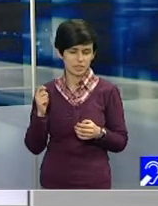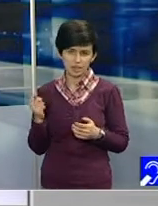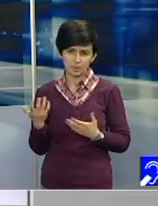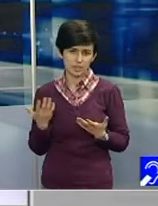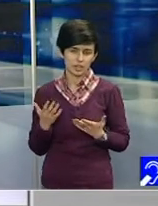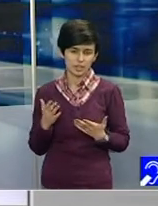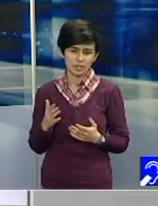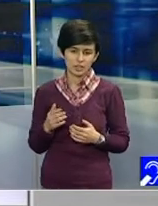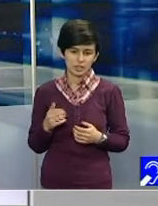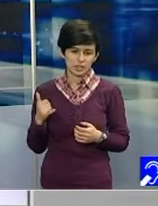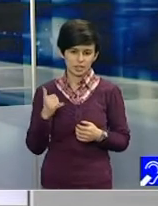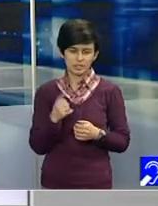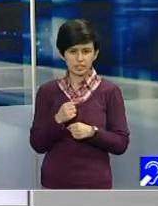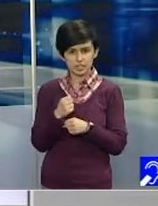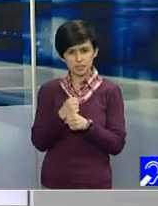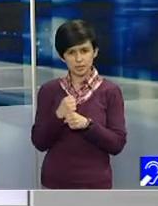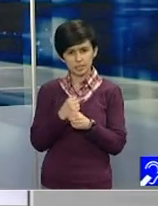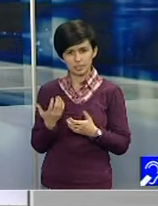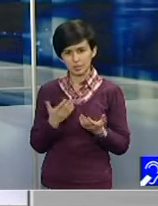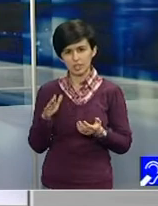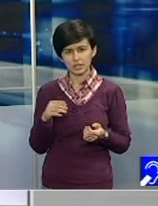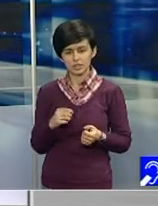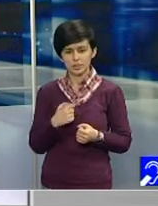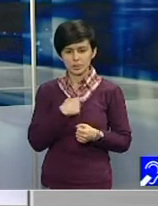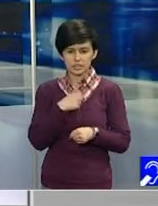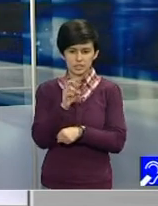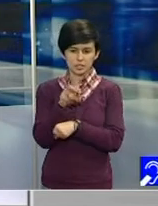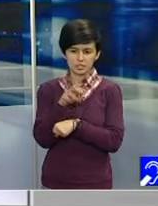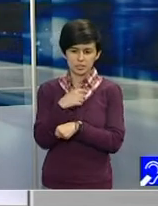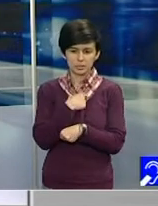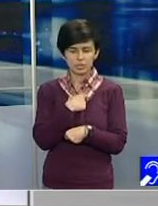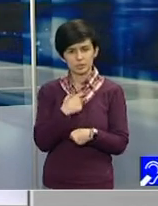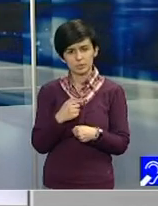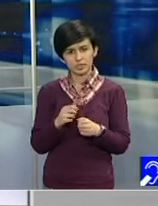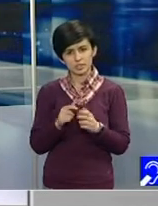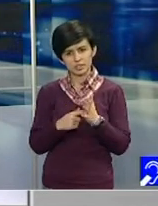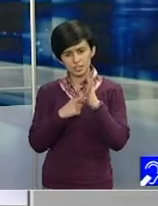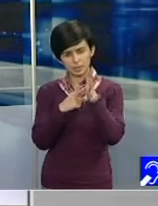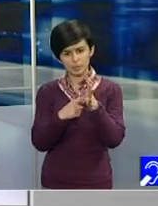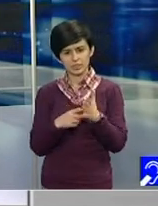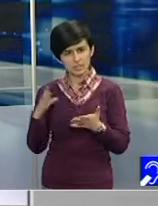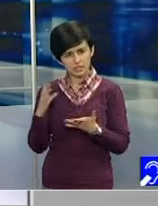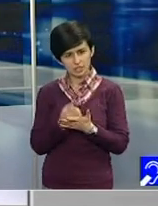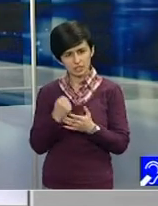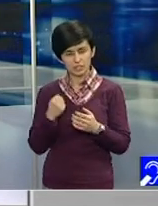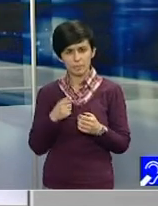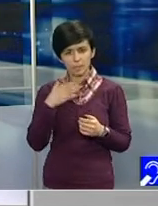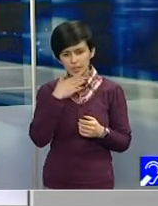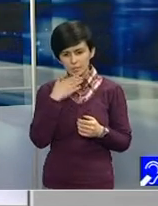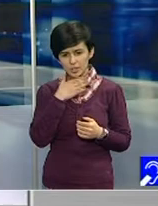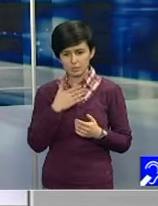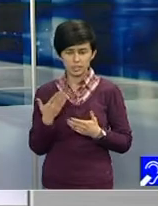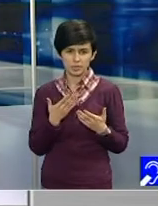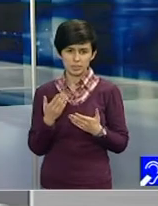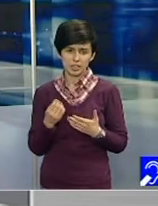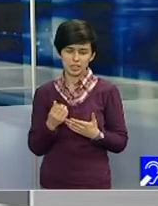experiența pe care o au, se pot înscrie tocmai pentru a avea ocazia de a se promova în plus, de a câștiga premiile pe care le punem în